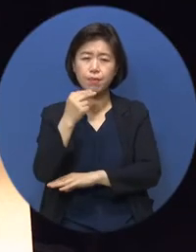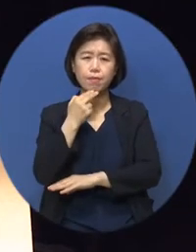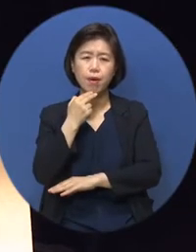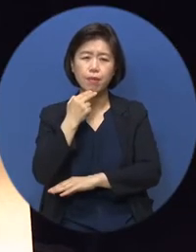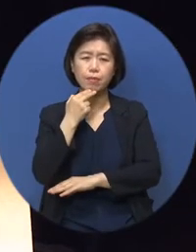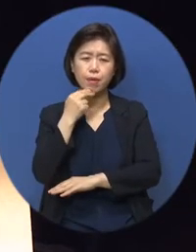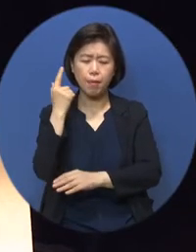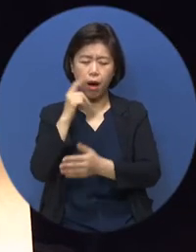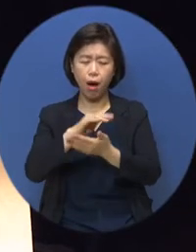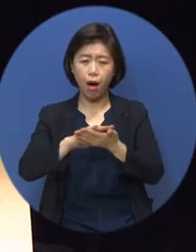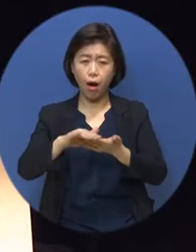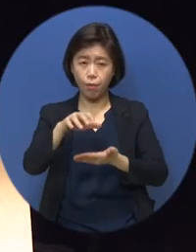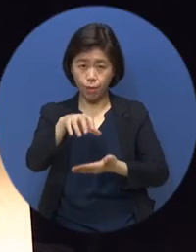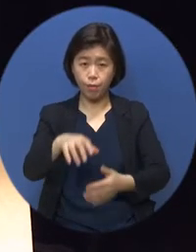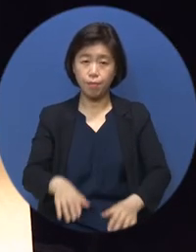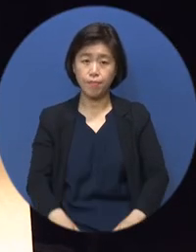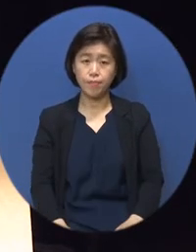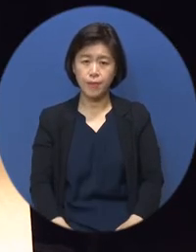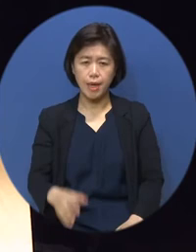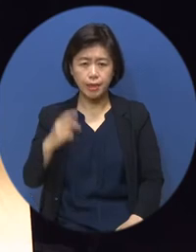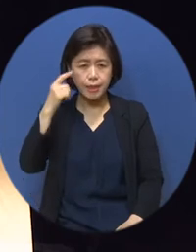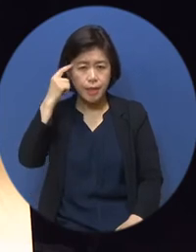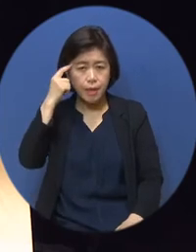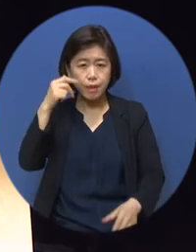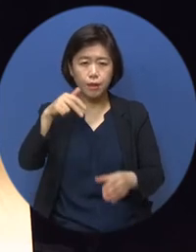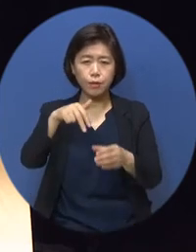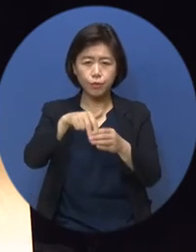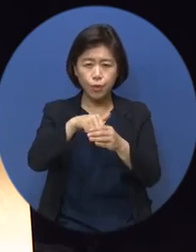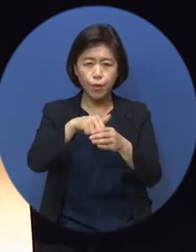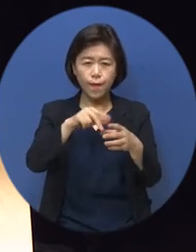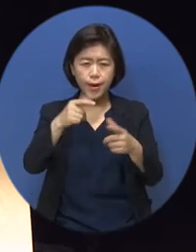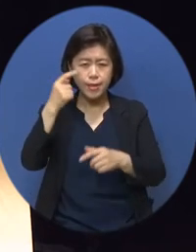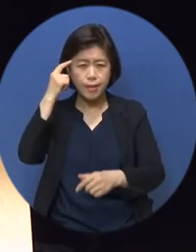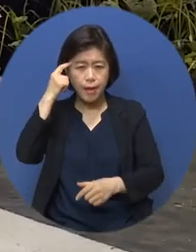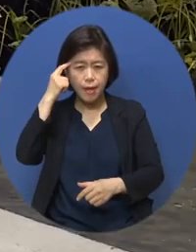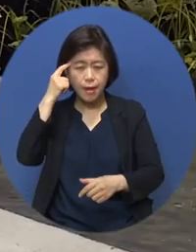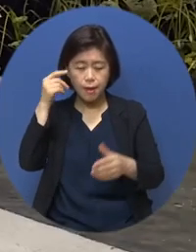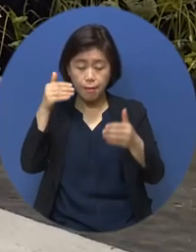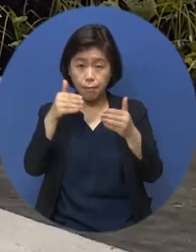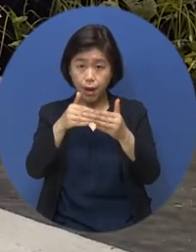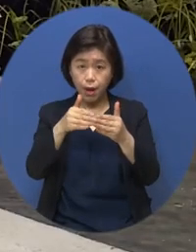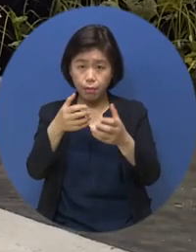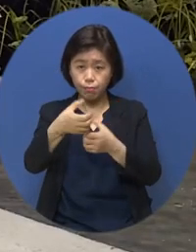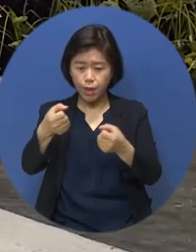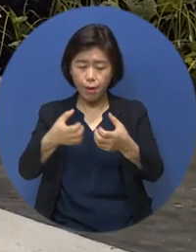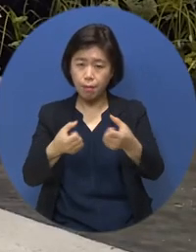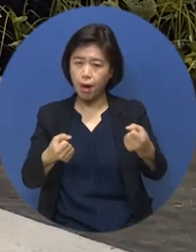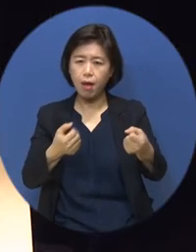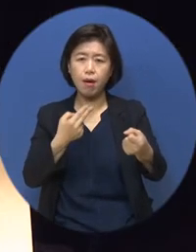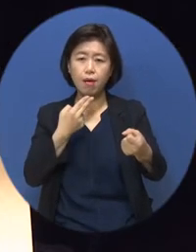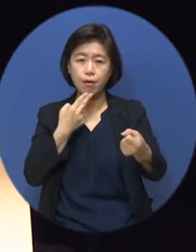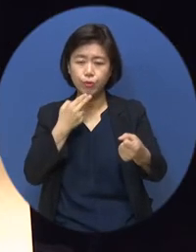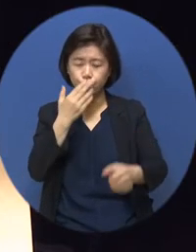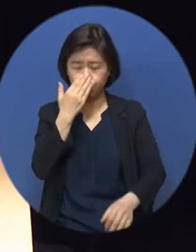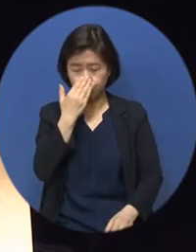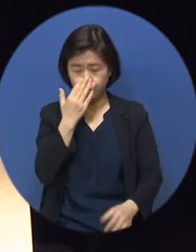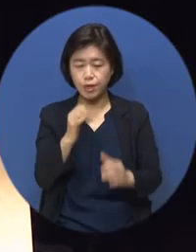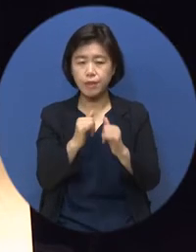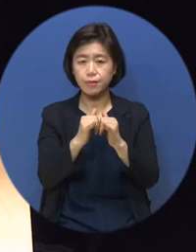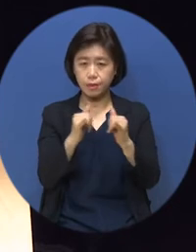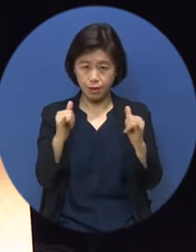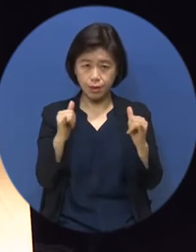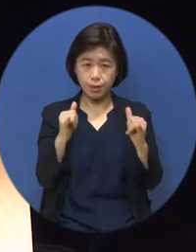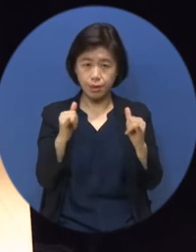사상과 종교와 이념과 세파에 휩쓸리지 않은 순수한 사람,